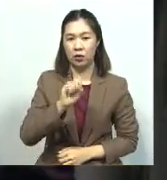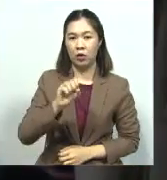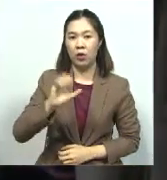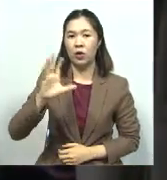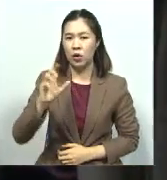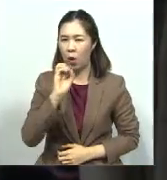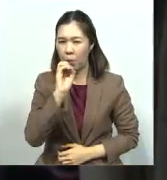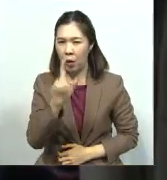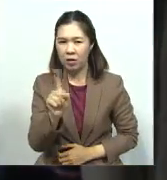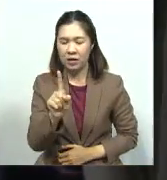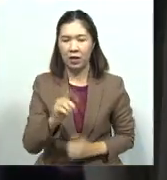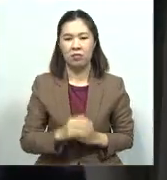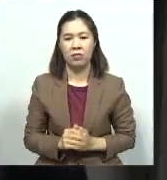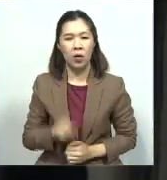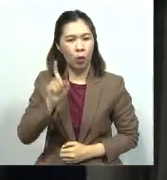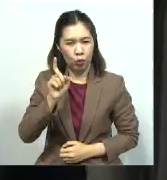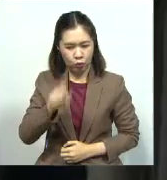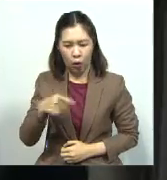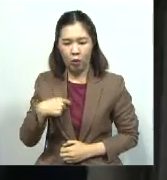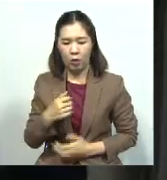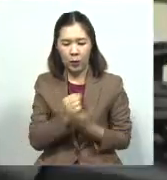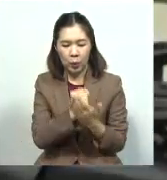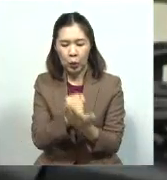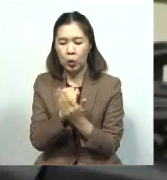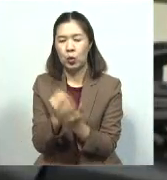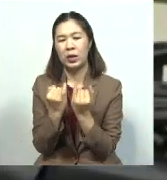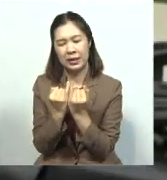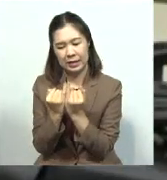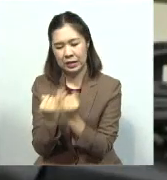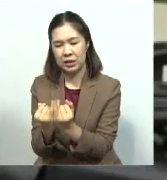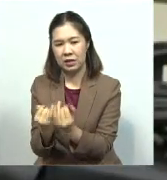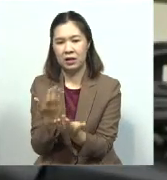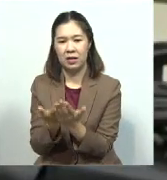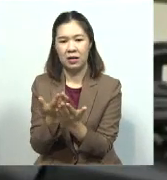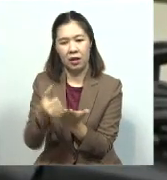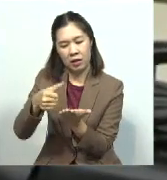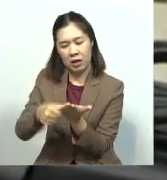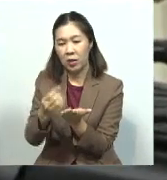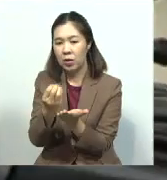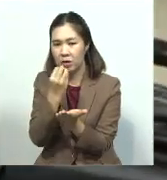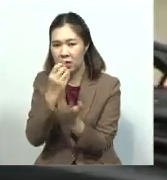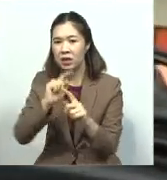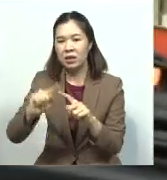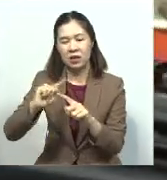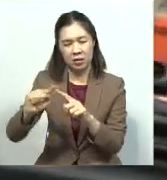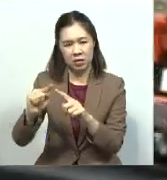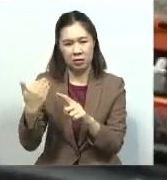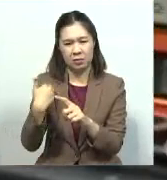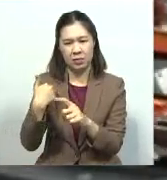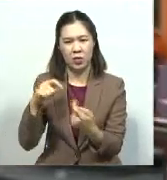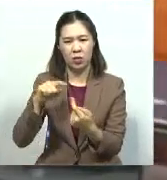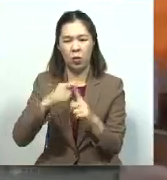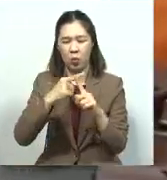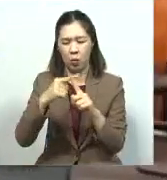านว่ามันเป็นสัญญาณที่ต้องเข้าไปติดตามอย่างใกล้ชิดโดยเฉพาะการก่อหนี้ประเภทการบริโภคอื่นๆที่เป็นการก่อหนี้